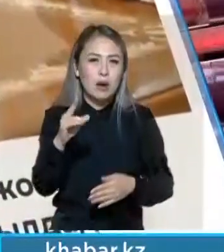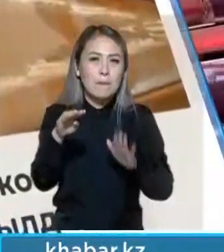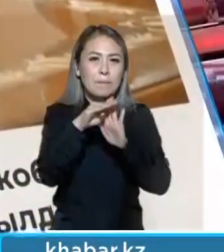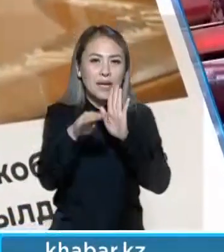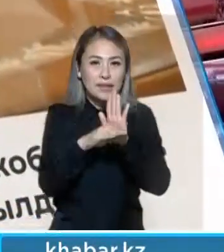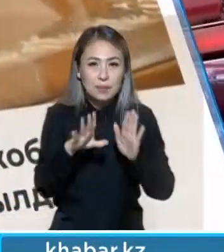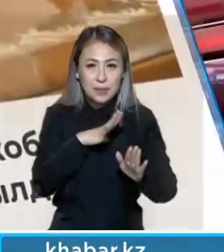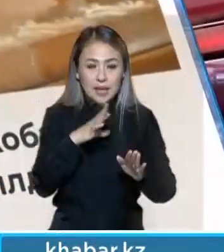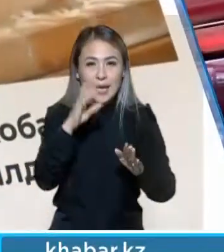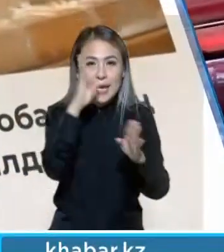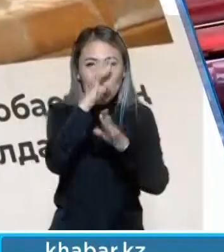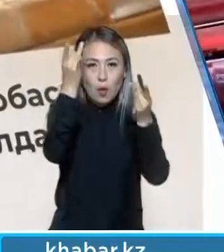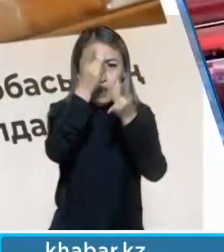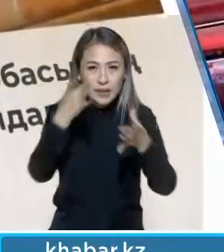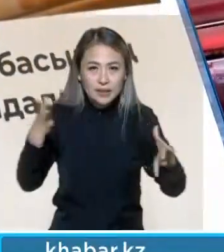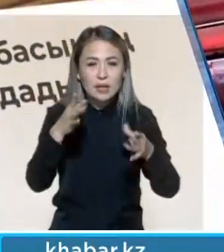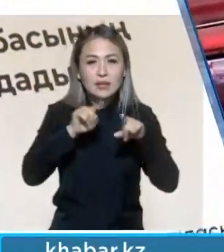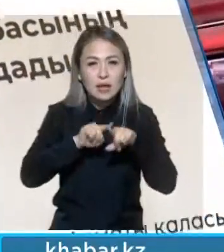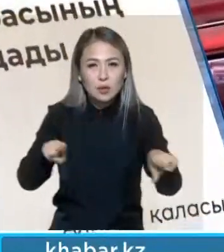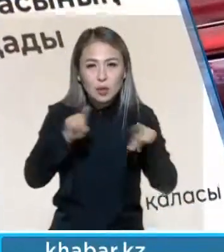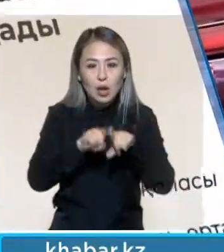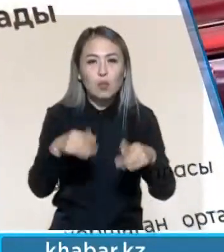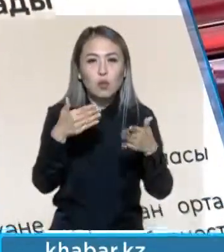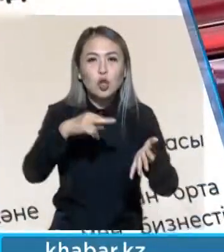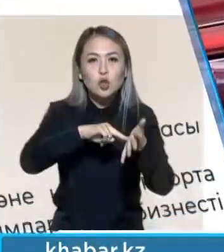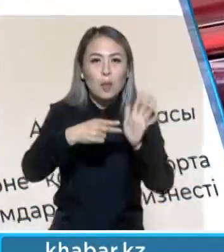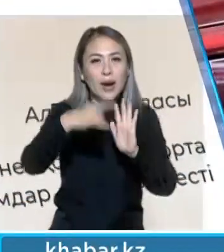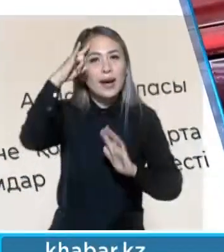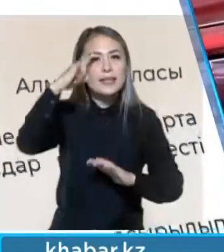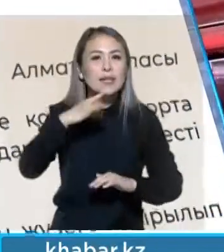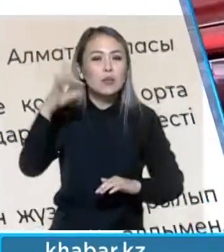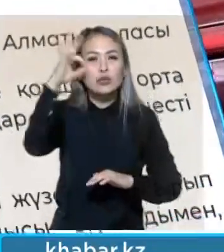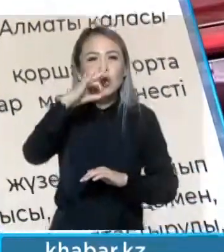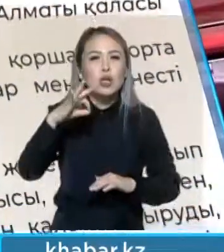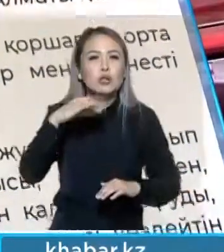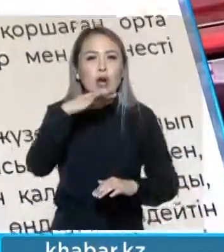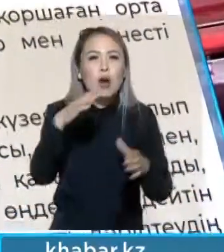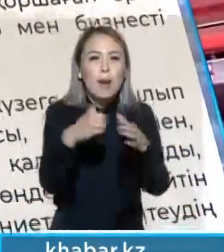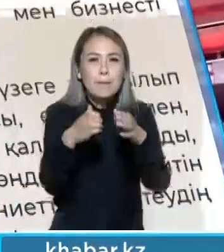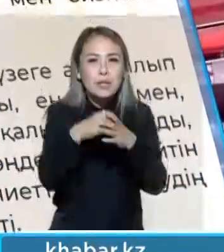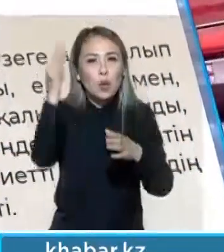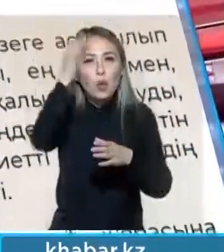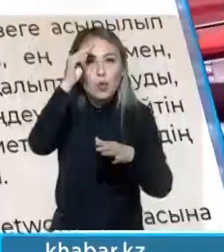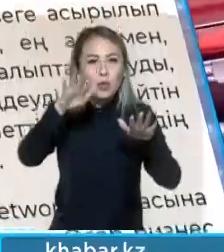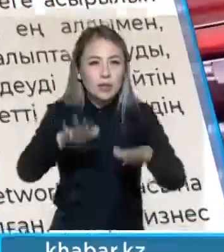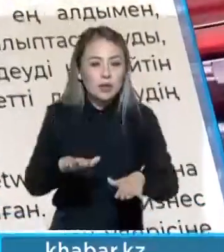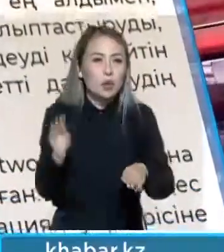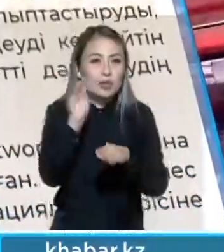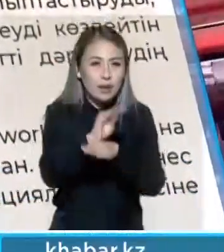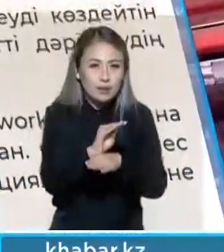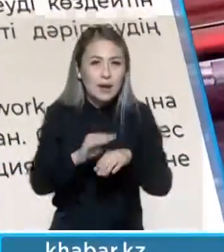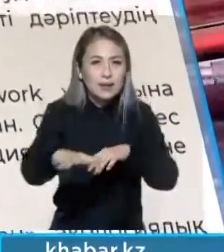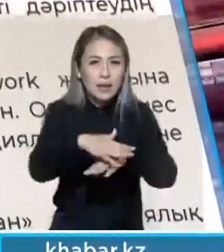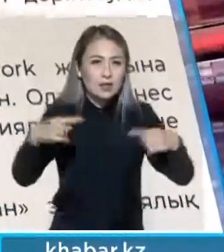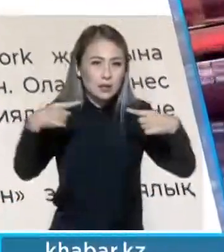оң бағалады. Қазірдің өзінде эко-мәдениетті дәріптеуге арналған бұл жобаға Қазақстан бойынша жүздеген компания мен оқу орындары